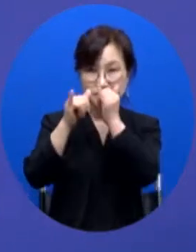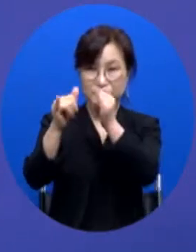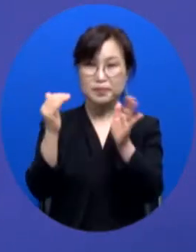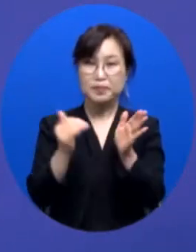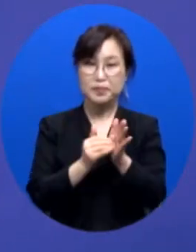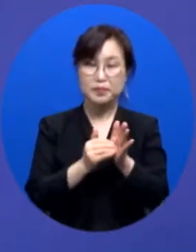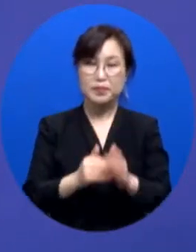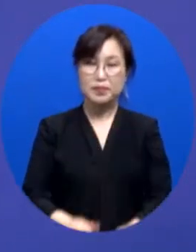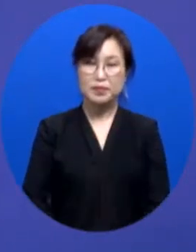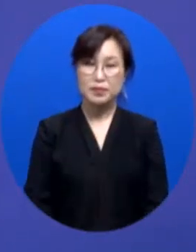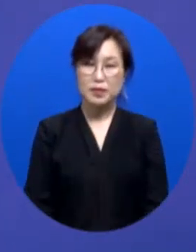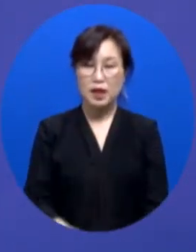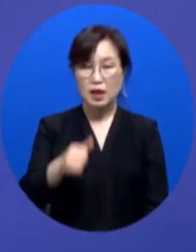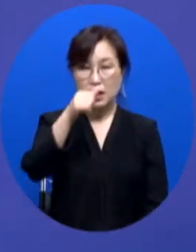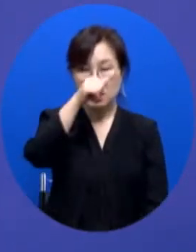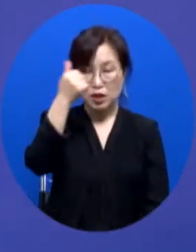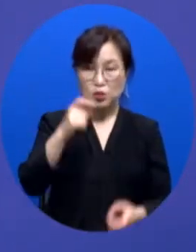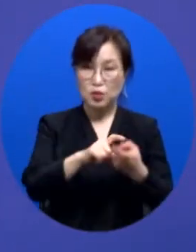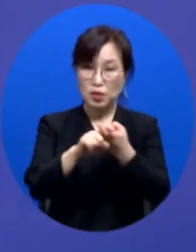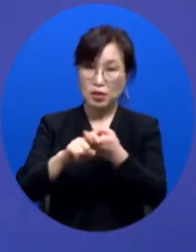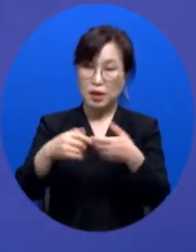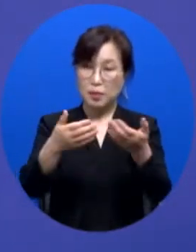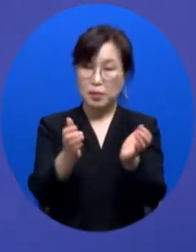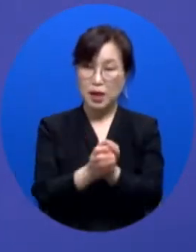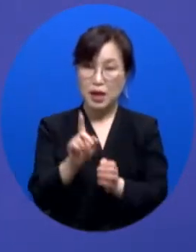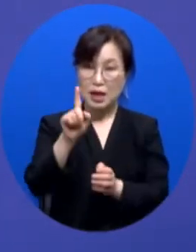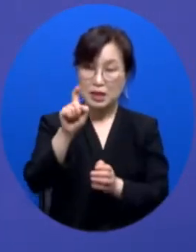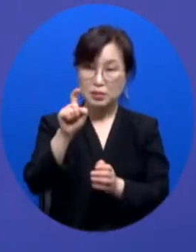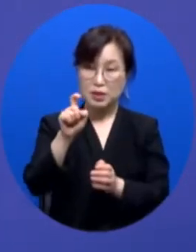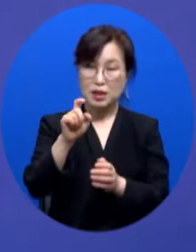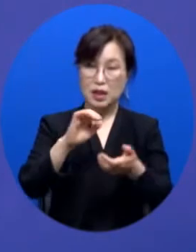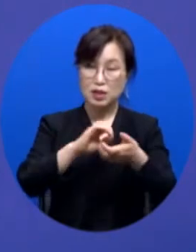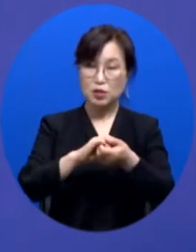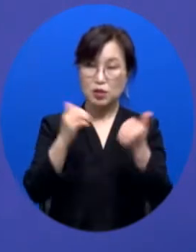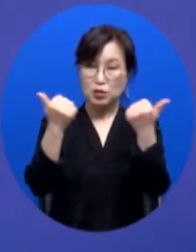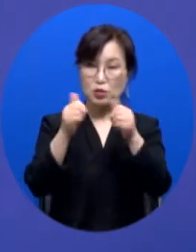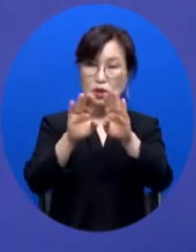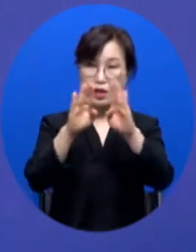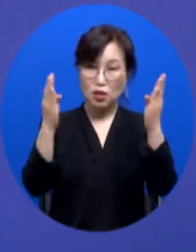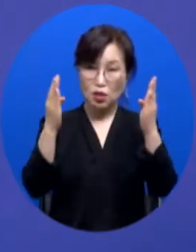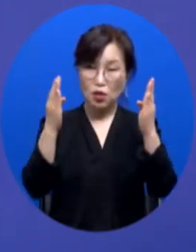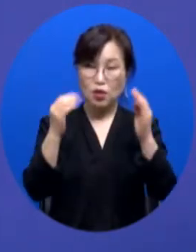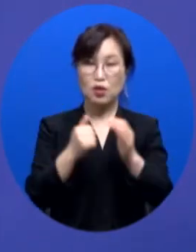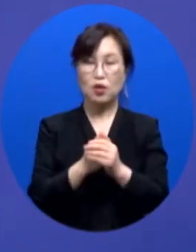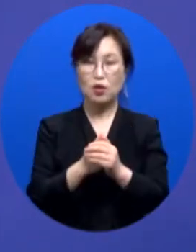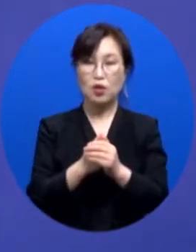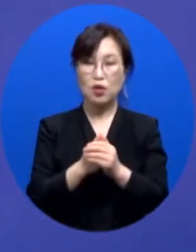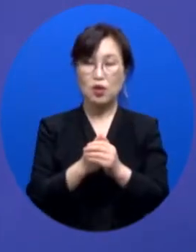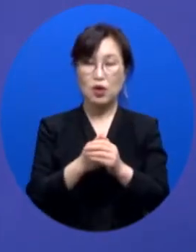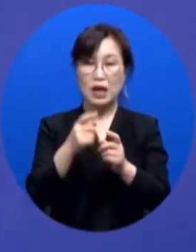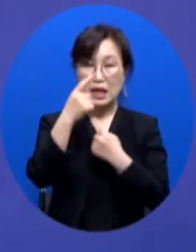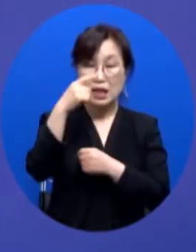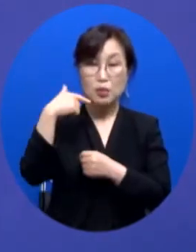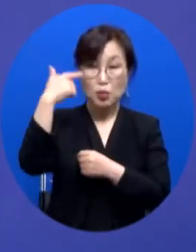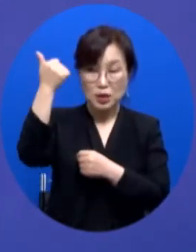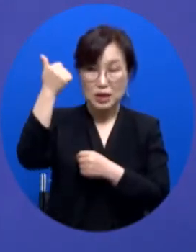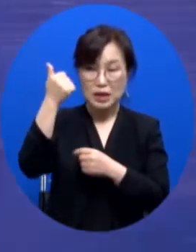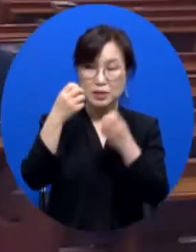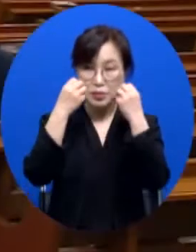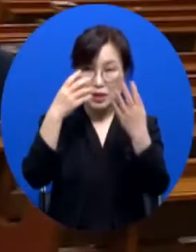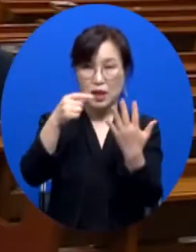광주광역시 장로교회연합회가 제11회 정기총회를 열고 광주 세안교회 이상덕 목사를 신임 회장으로 추대했습니다.